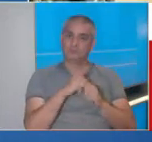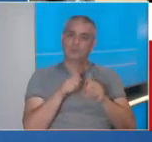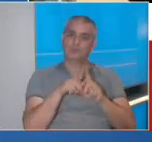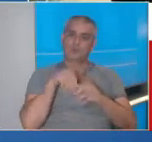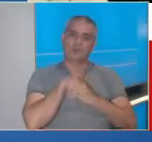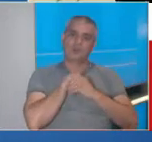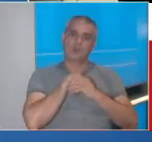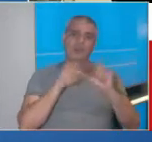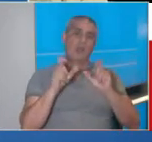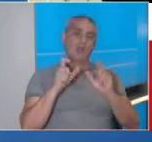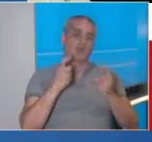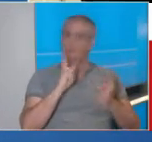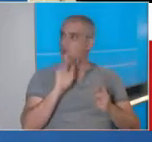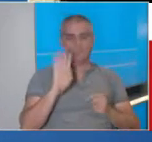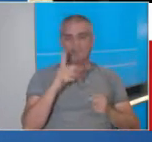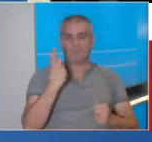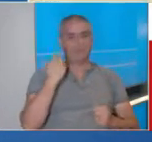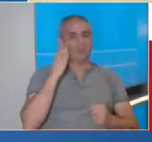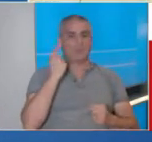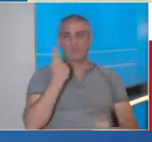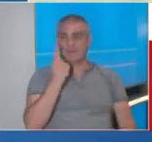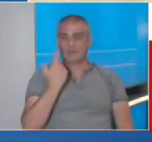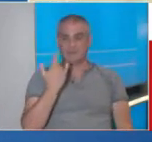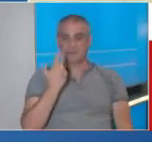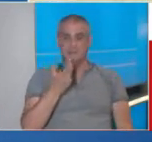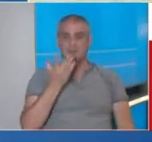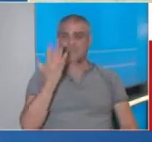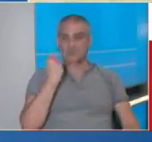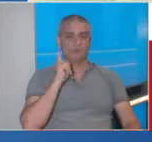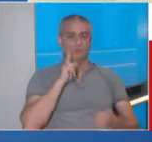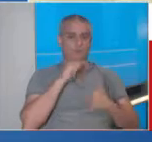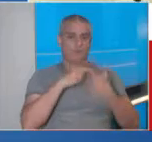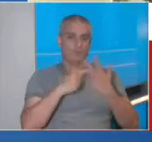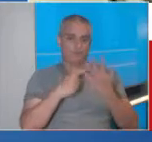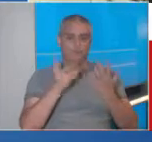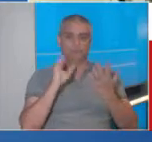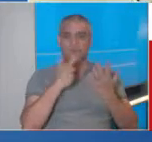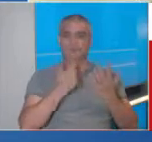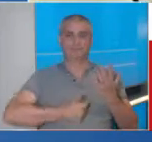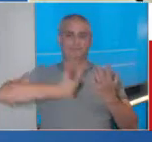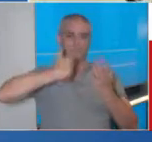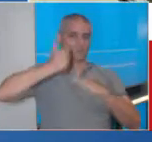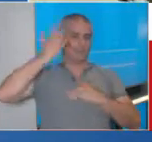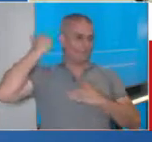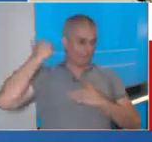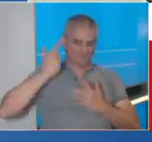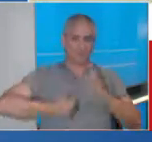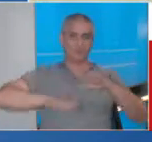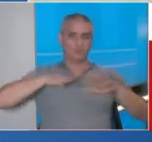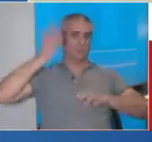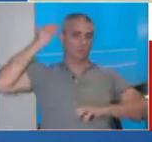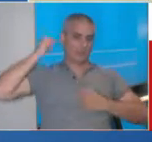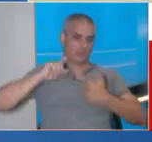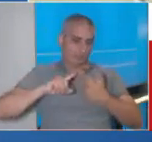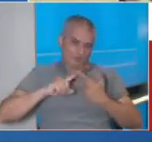כחלק מקו ההגנה, להגיד שלא נתניהו היה הנהנה היחיד, אלא היום למשל זרקו שמות של, אתה יודע, שרים בכירים בעבר ובעובר, ראשי ממשלה